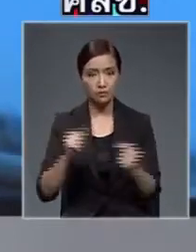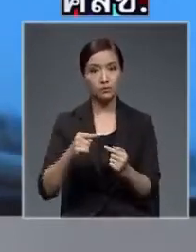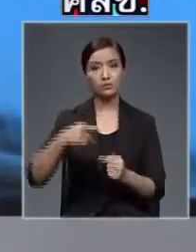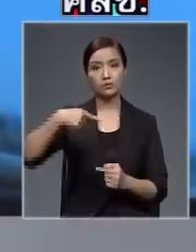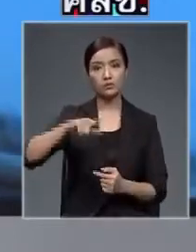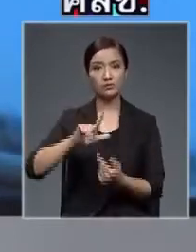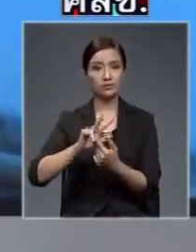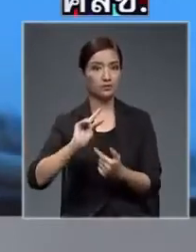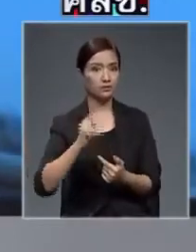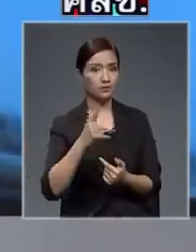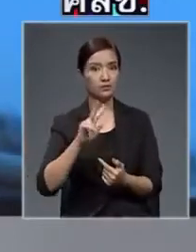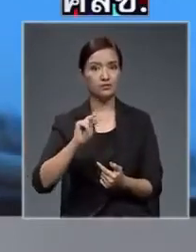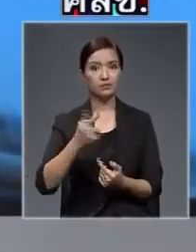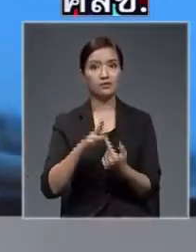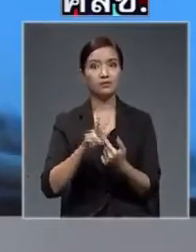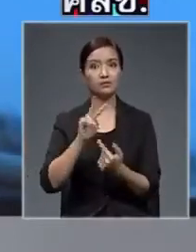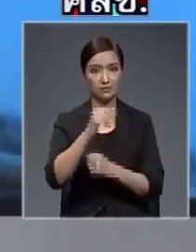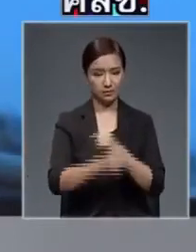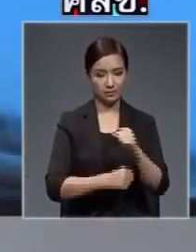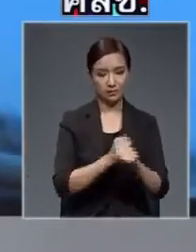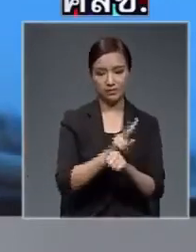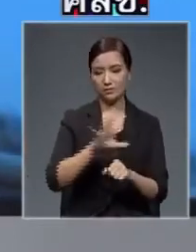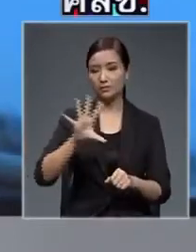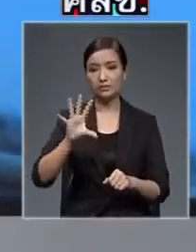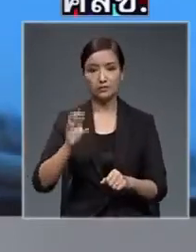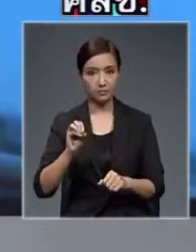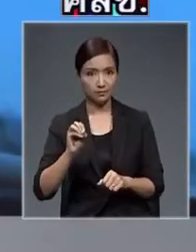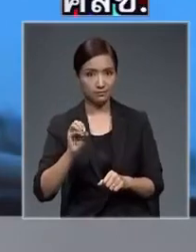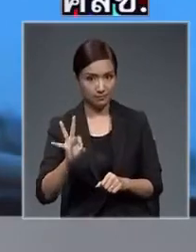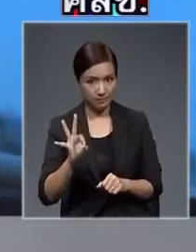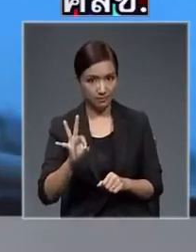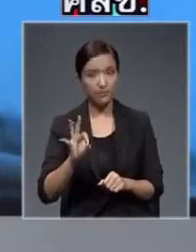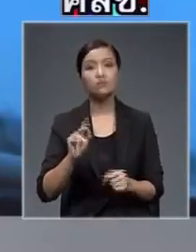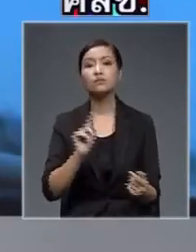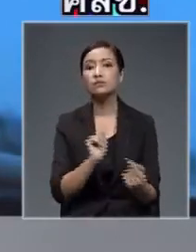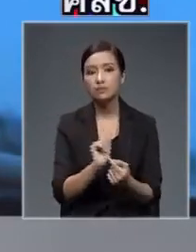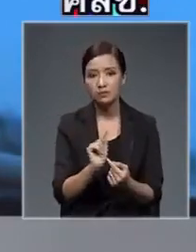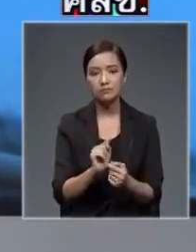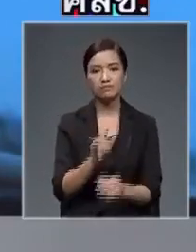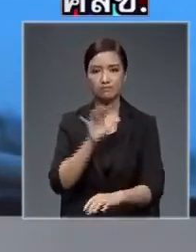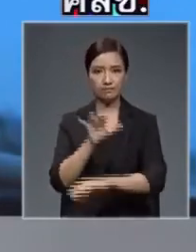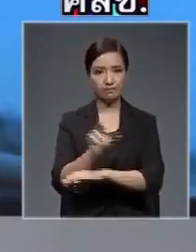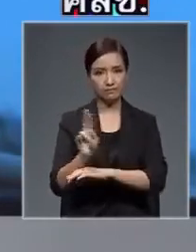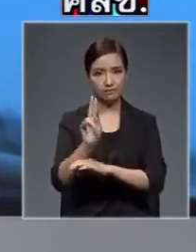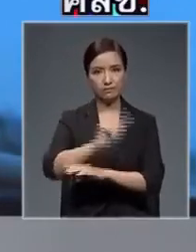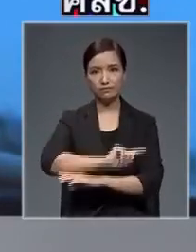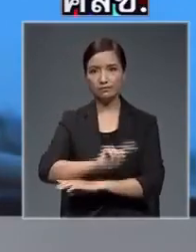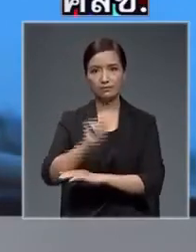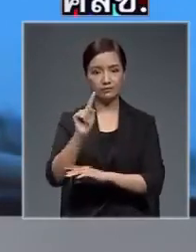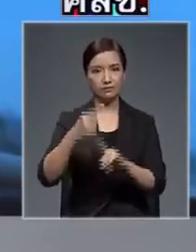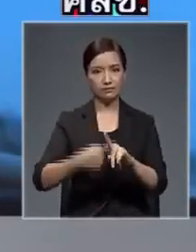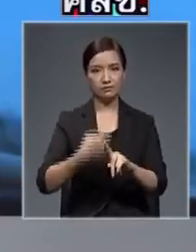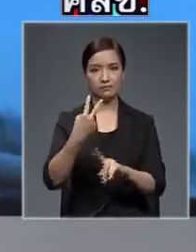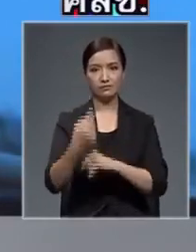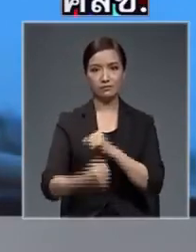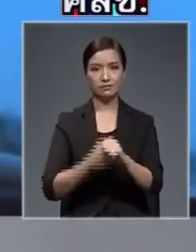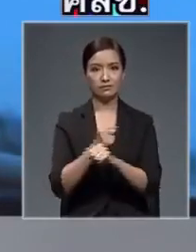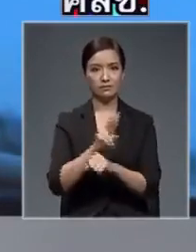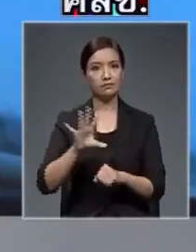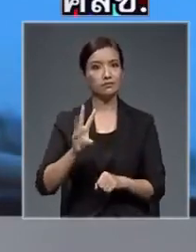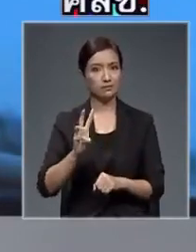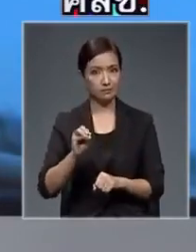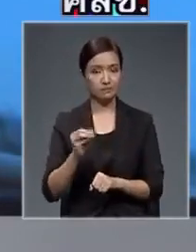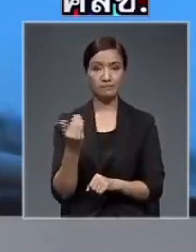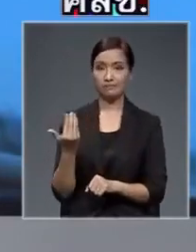ติพุทธศักราช2559ซึ่งมีผลบังคับใช้ไปเมื่อวันที่1กุมภาพันธ์2560ที่ผ่านมาเชื่อว่าต